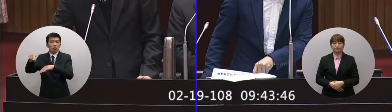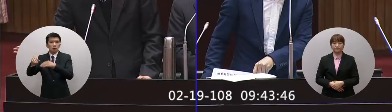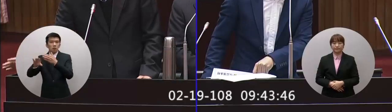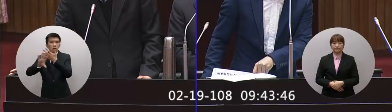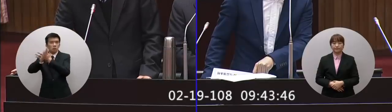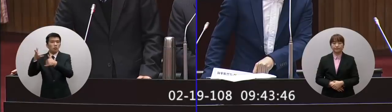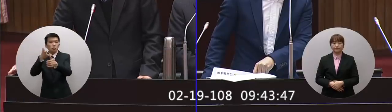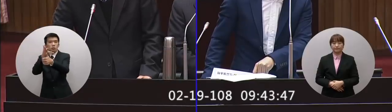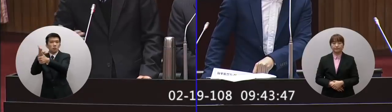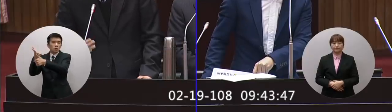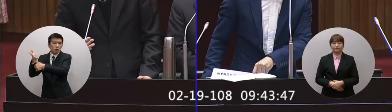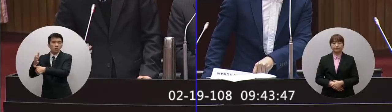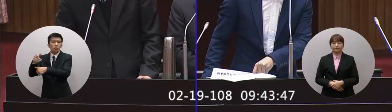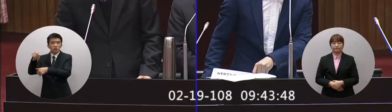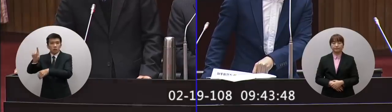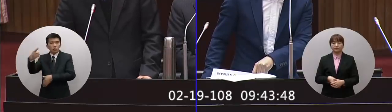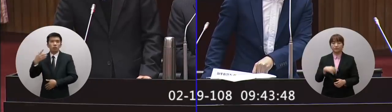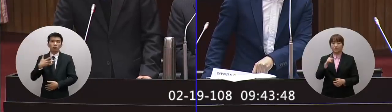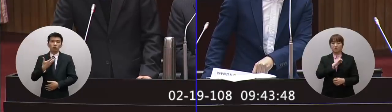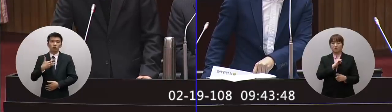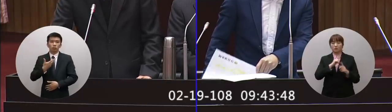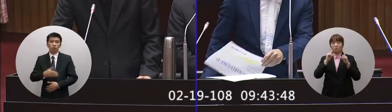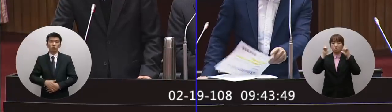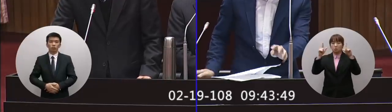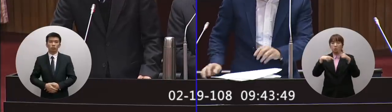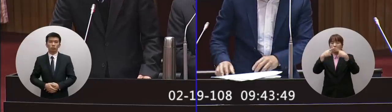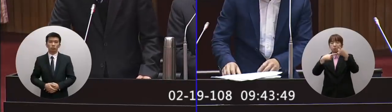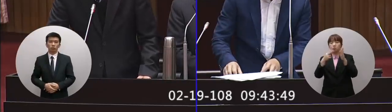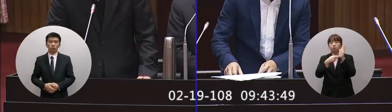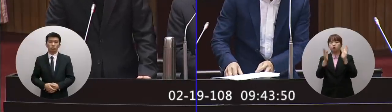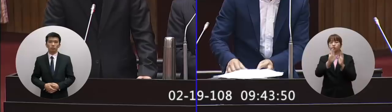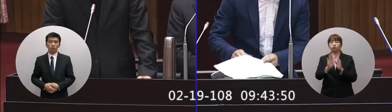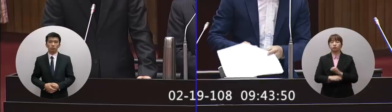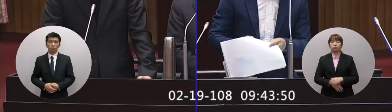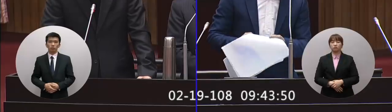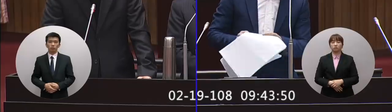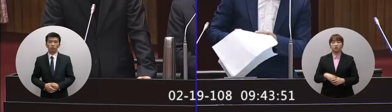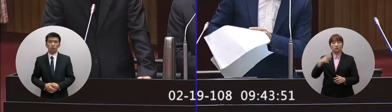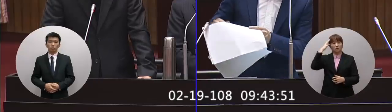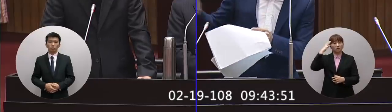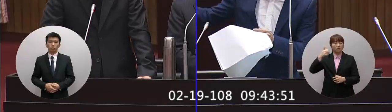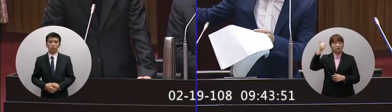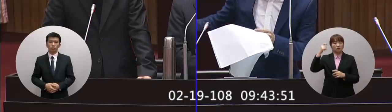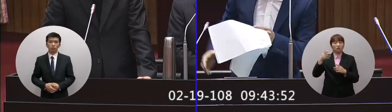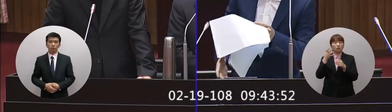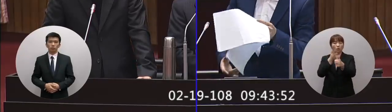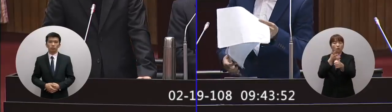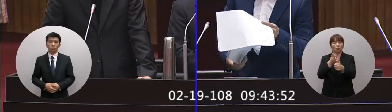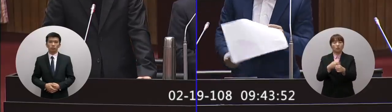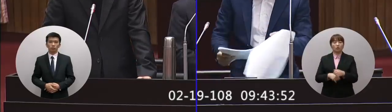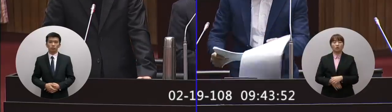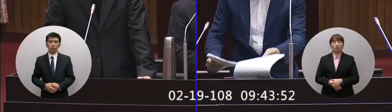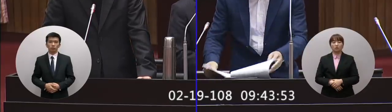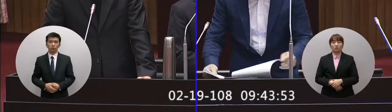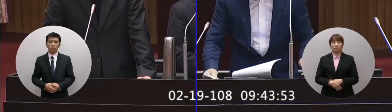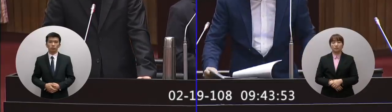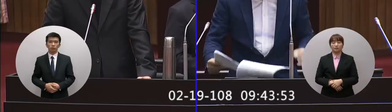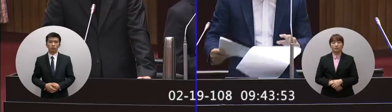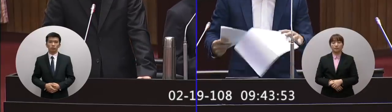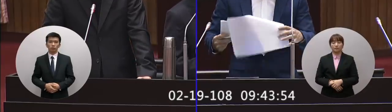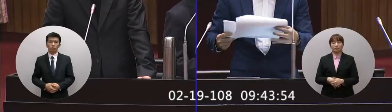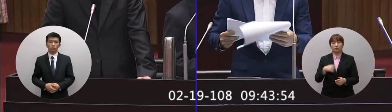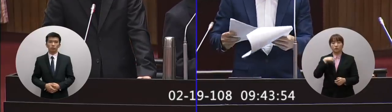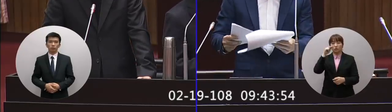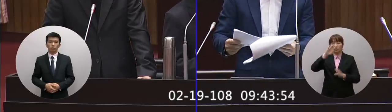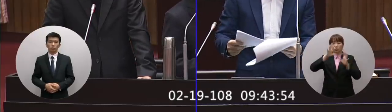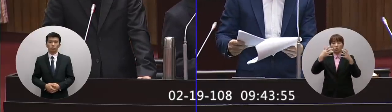道，那我们是不知道。 但你也不出来辩护。 是， 你知道柯市长在问撑几天的时候，下一页，我